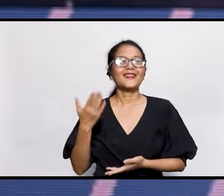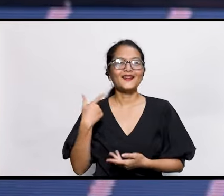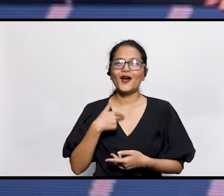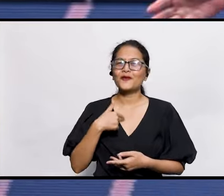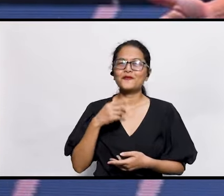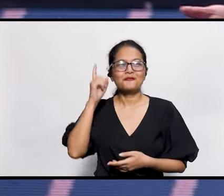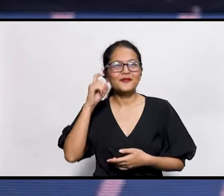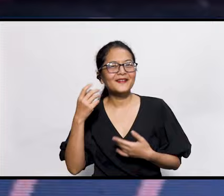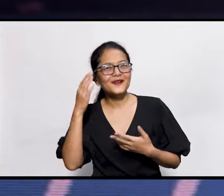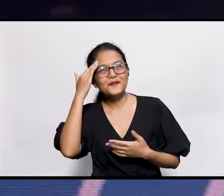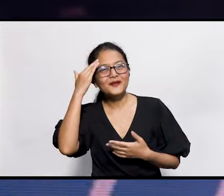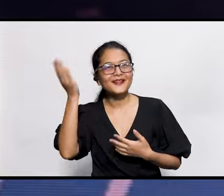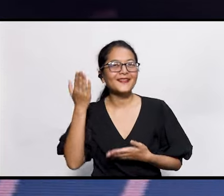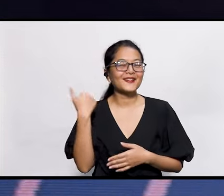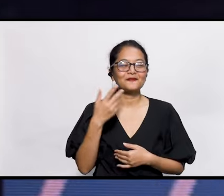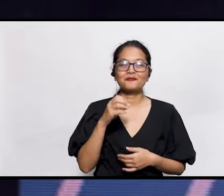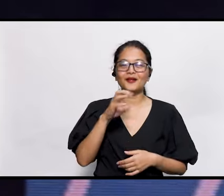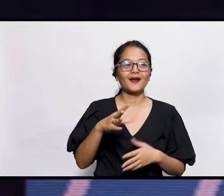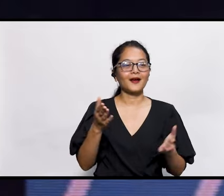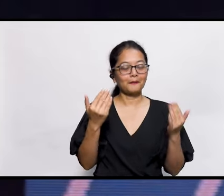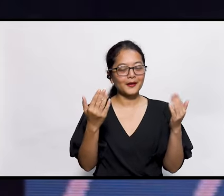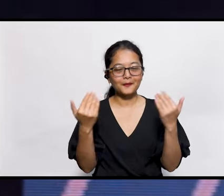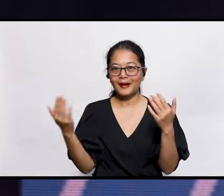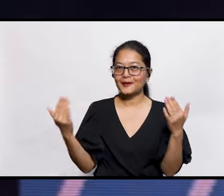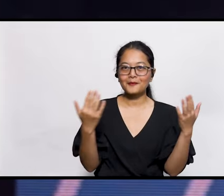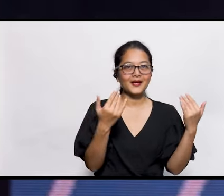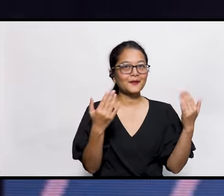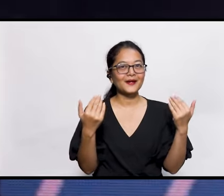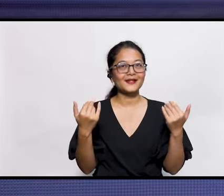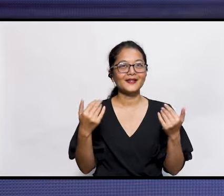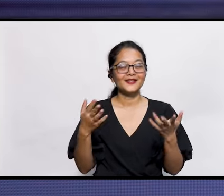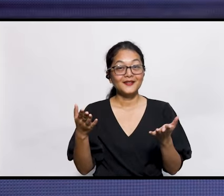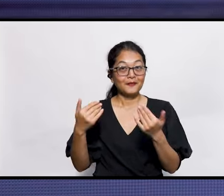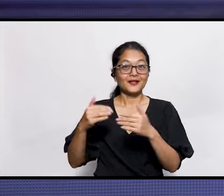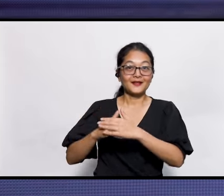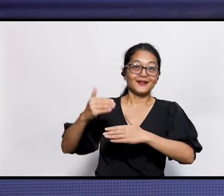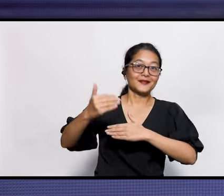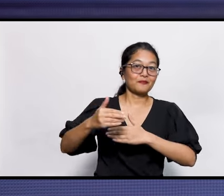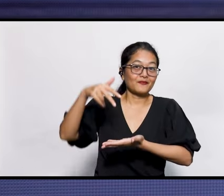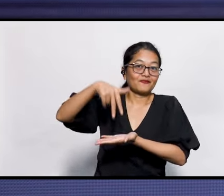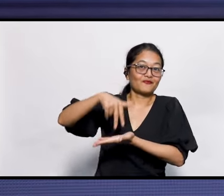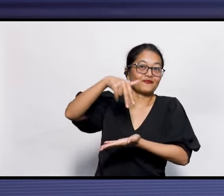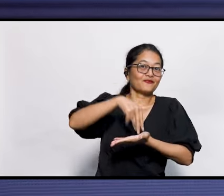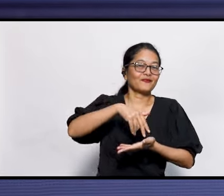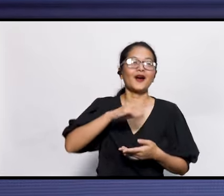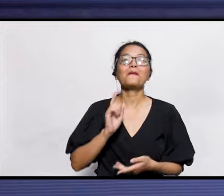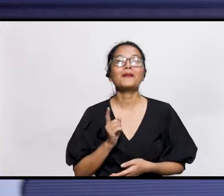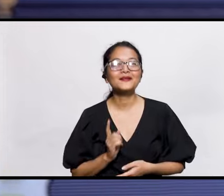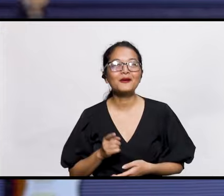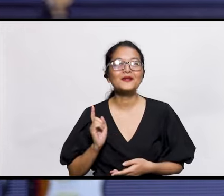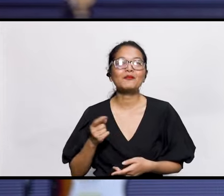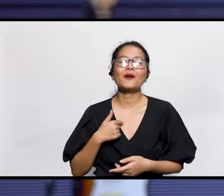come di tempat depan ini bukan sekedar untuk anak-anak TC because I experi many